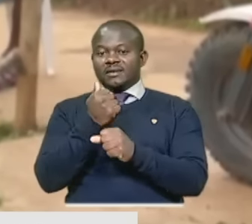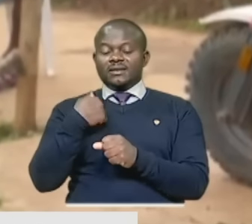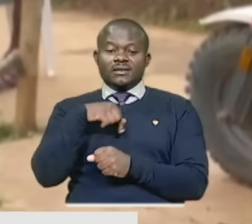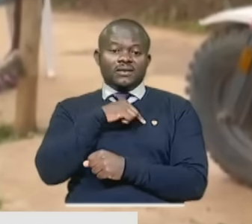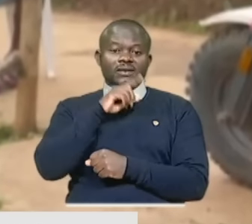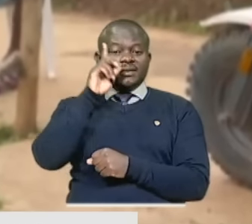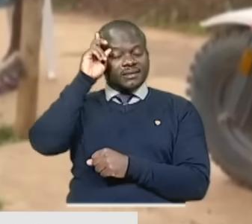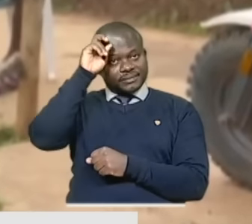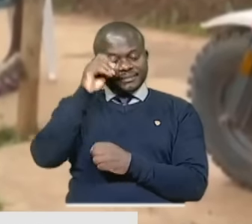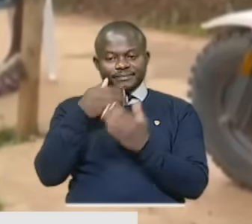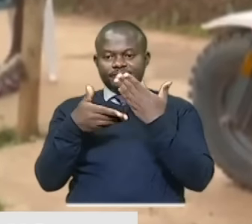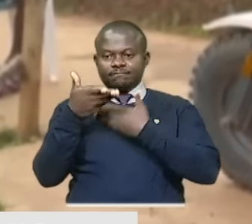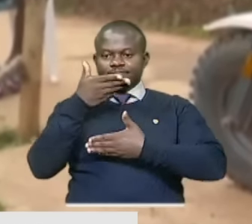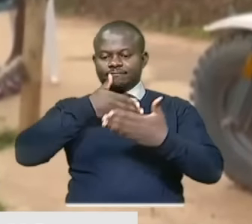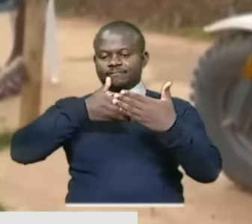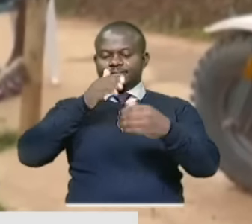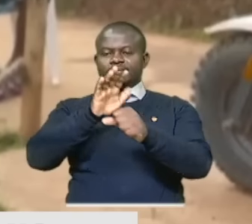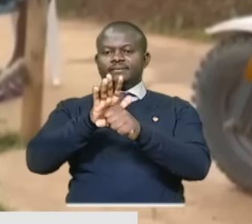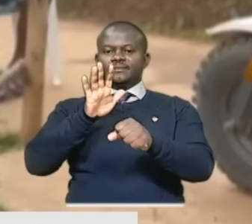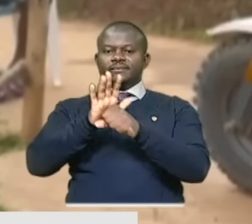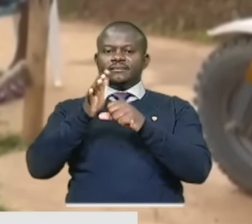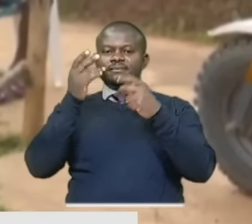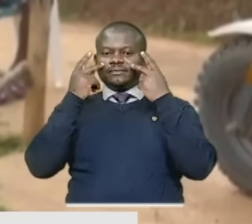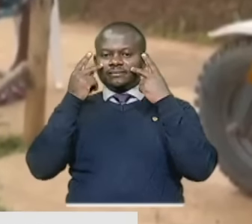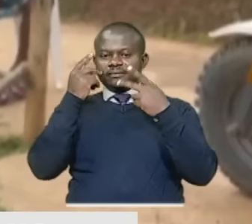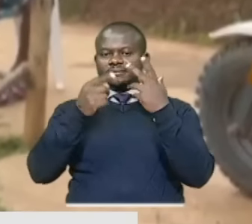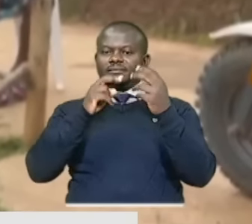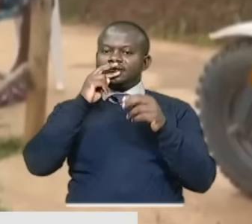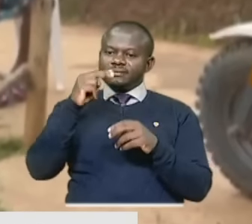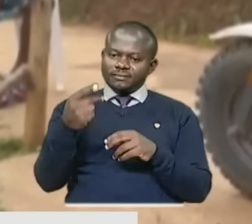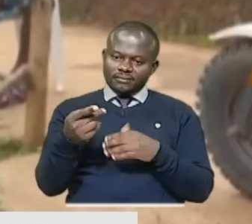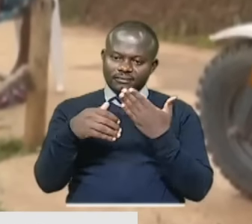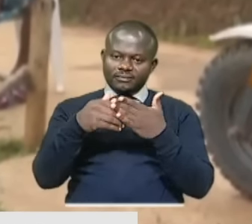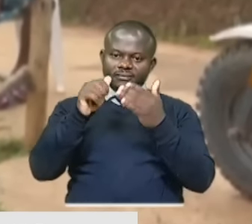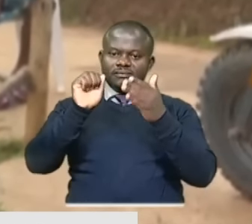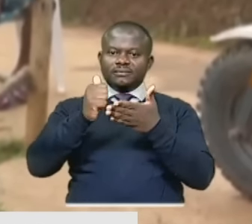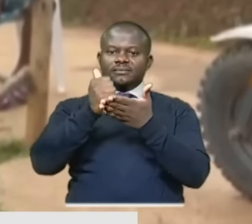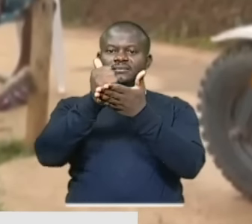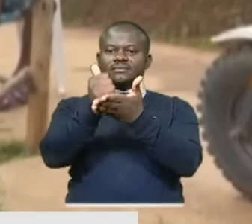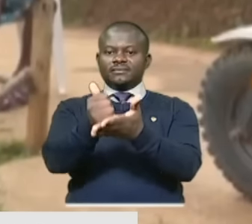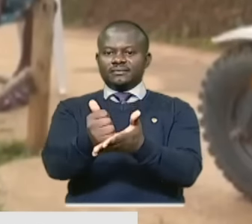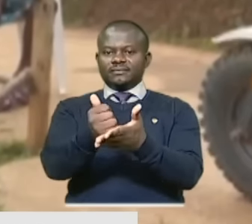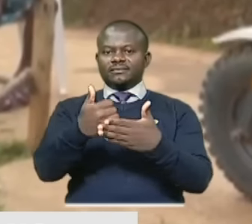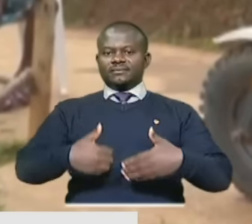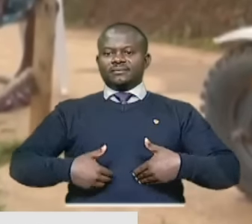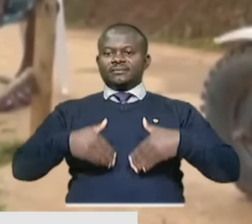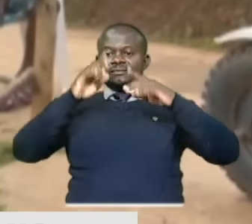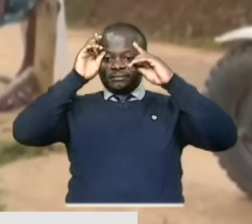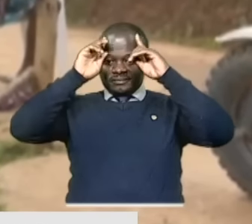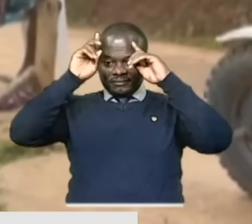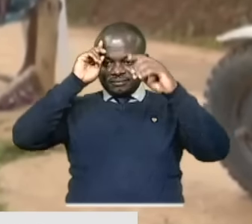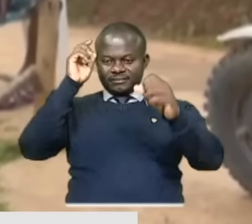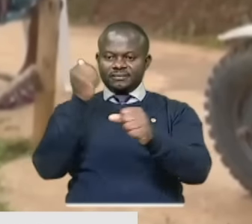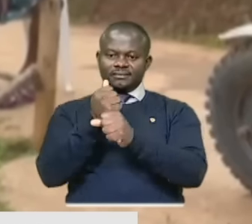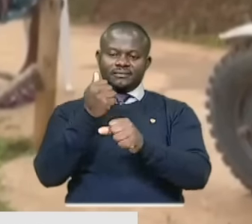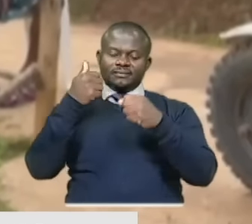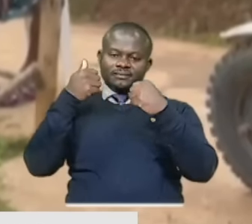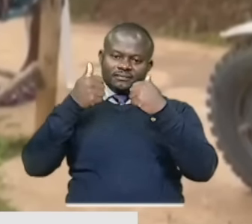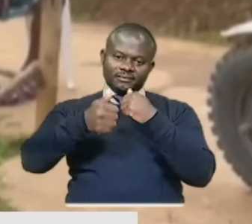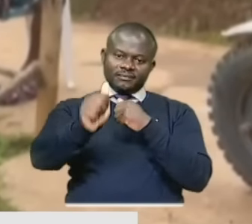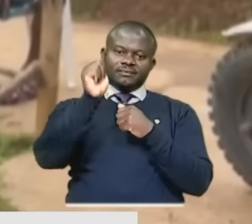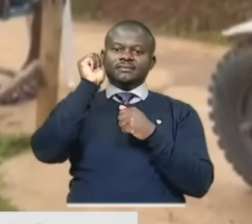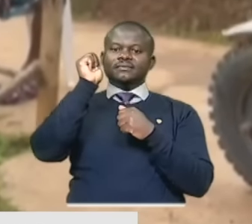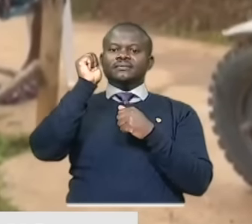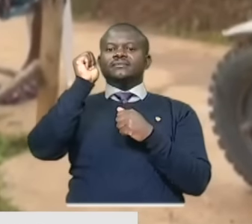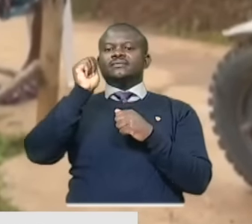njye cyaganirwaho cyane ni ukureba ibisubizo bishobora gufasha urubyiruko kwihangira umurimo bakiri ku